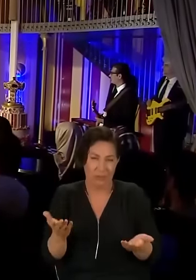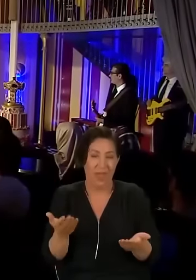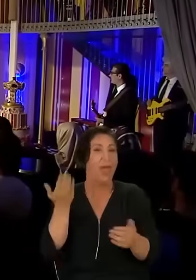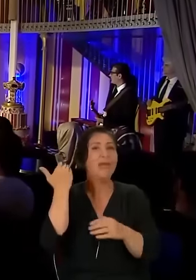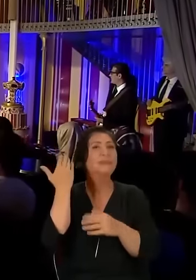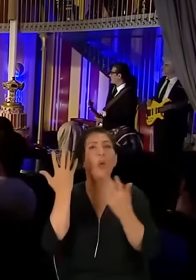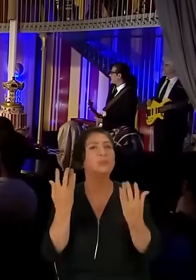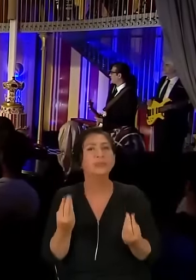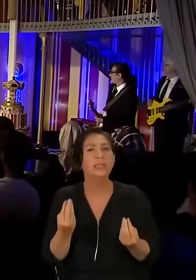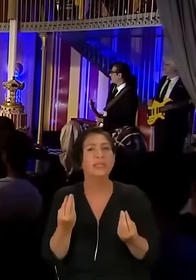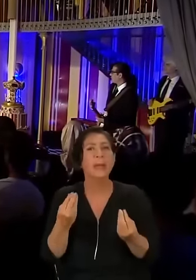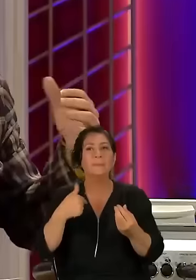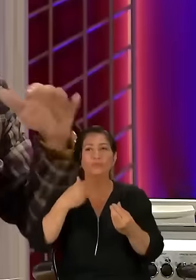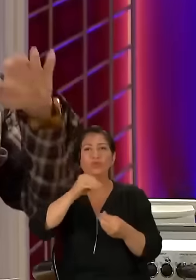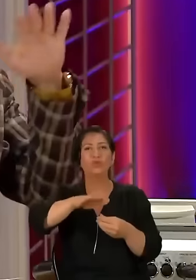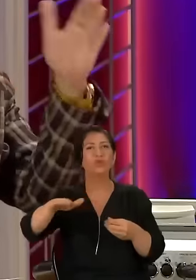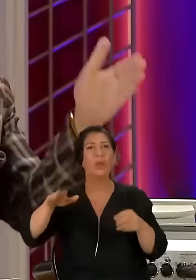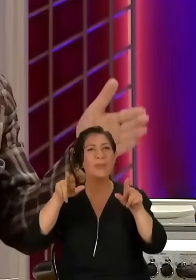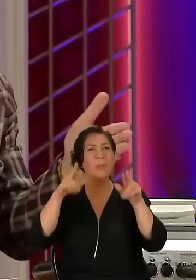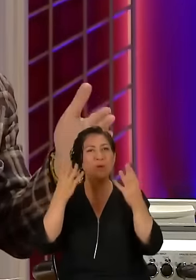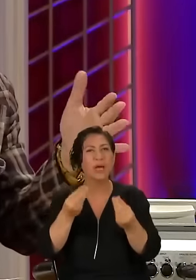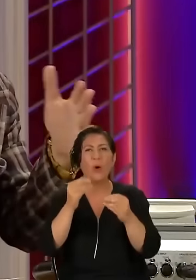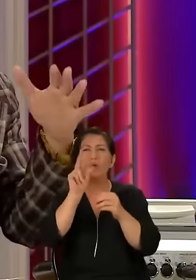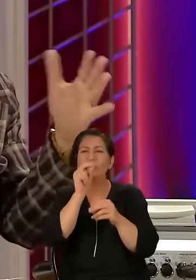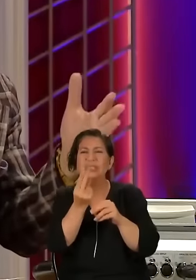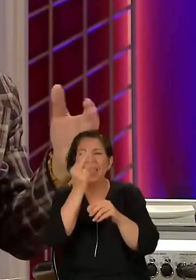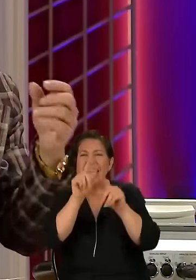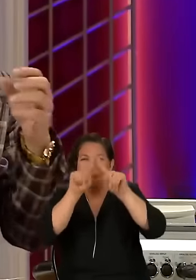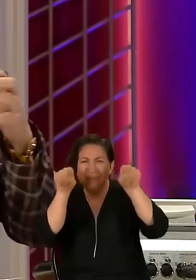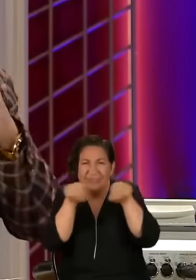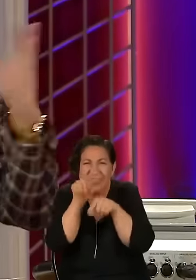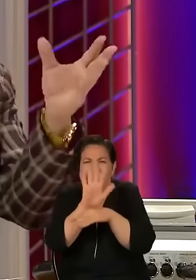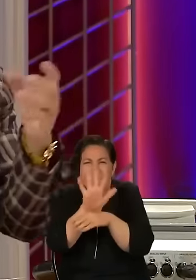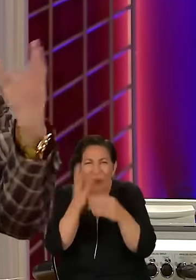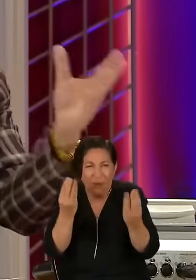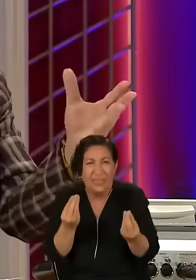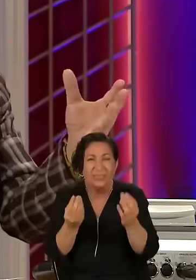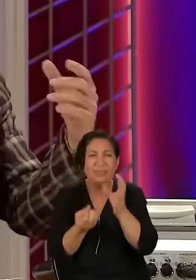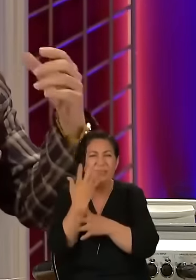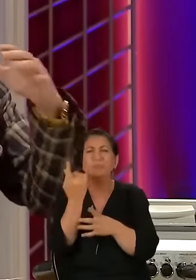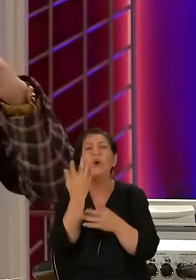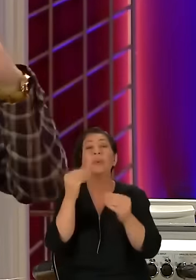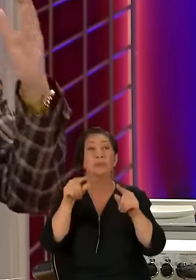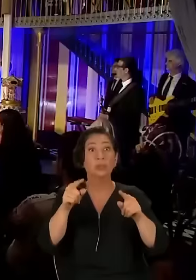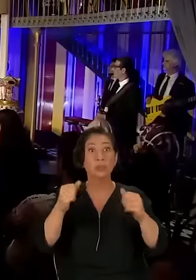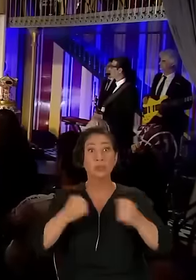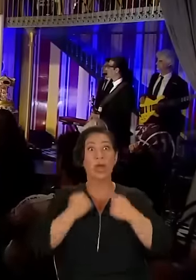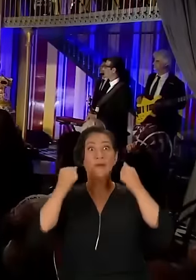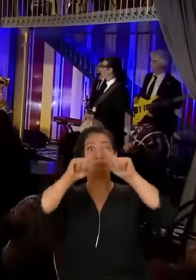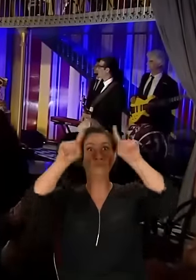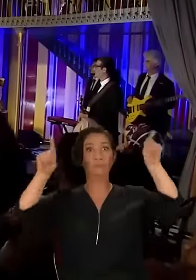eskiden olsaydı bizim çocukluğumuzdaki gibi küçük 37 ekranlardan filan çıksaydı bir şey olmazdı. Ama